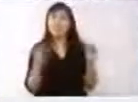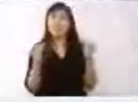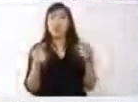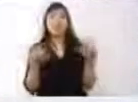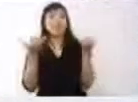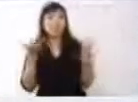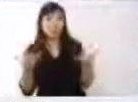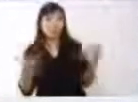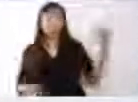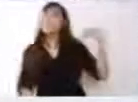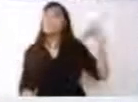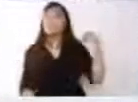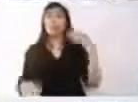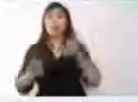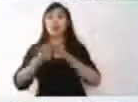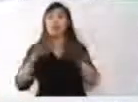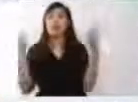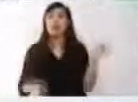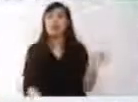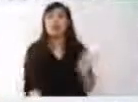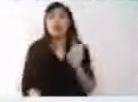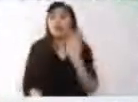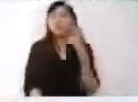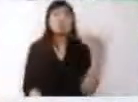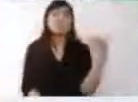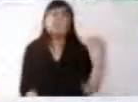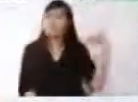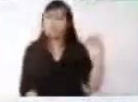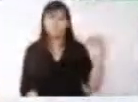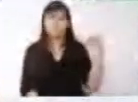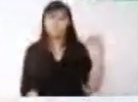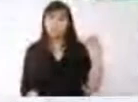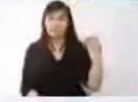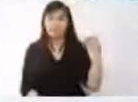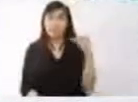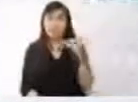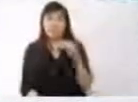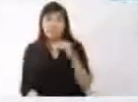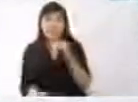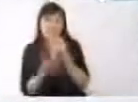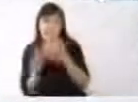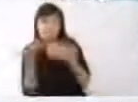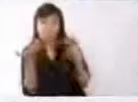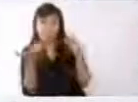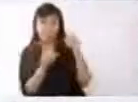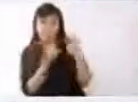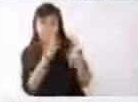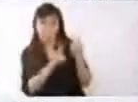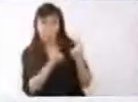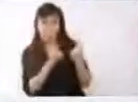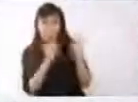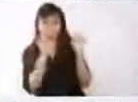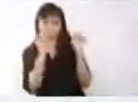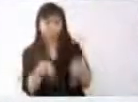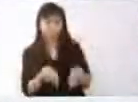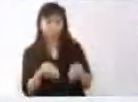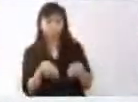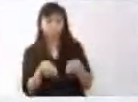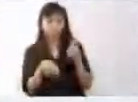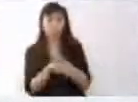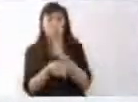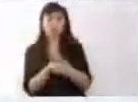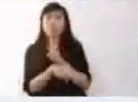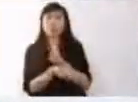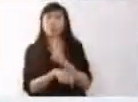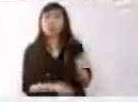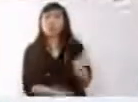at sa kanilang mga consulates diyan sa Pilipinas, ano po, sa Cebu, sa Davao, para po i-verify lang po kung yung ating